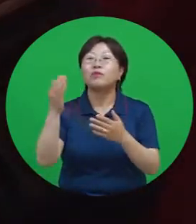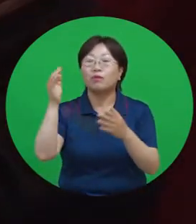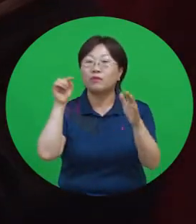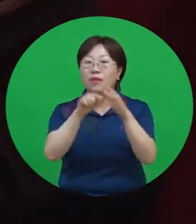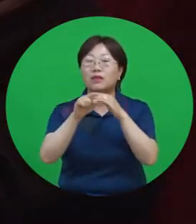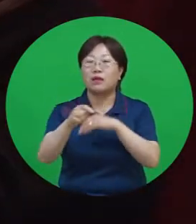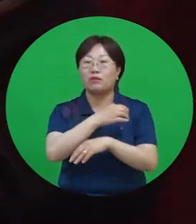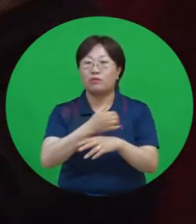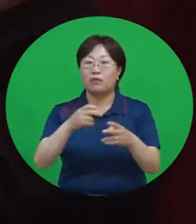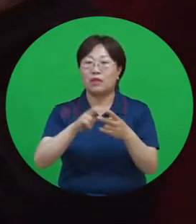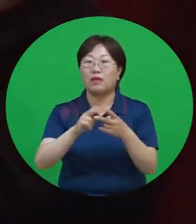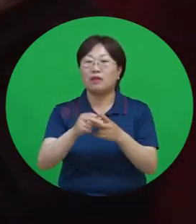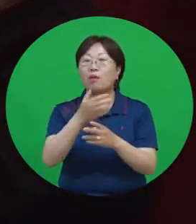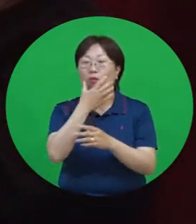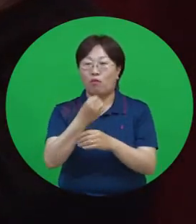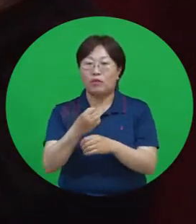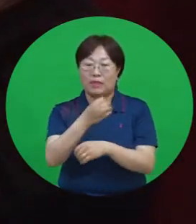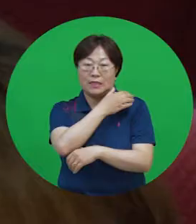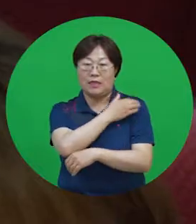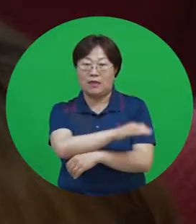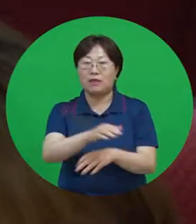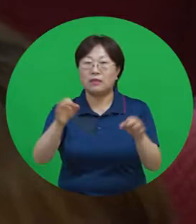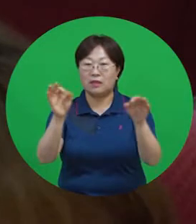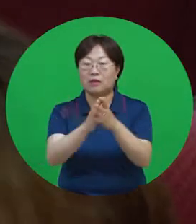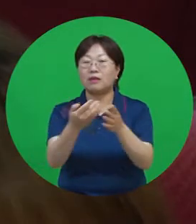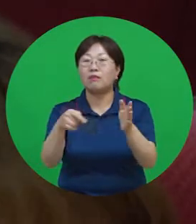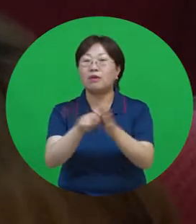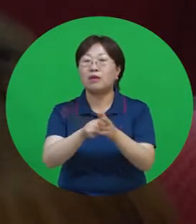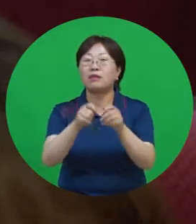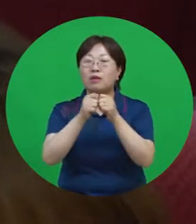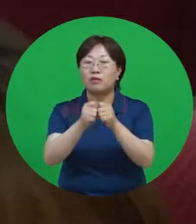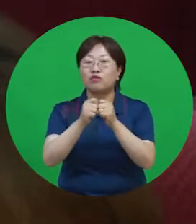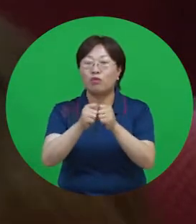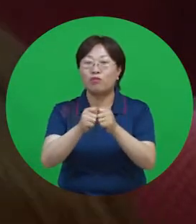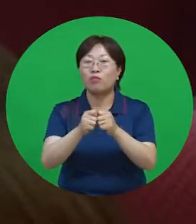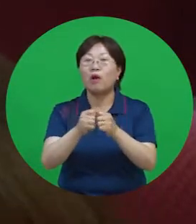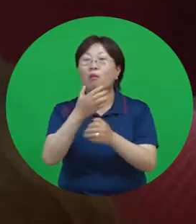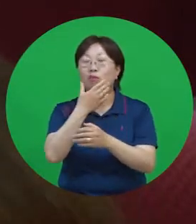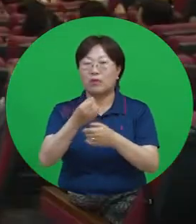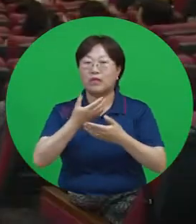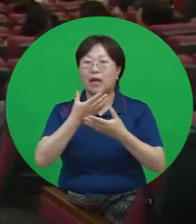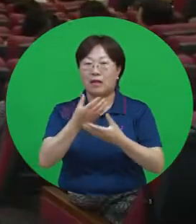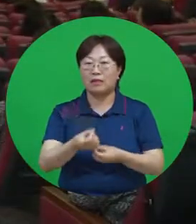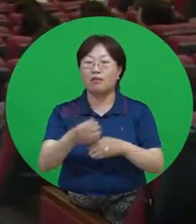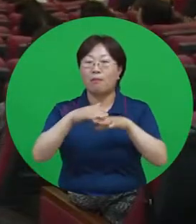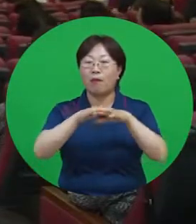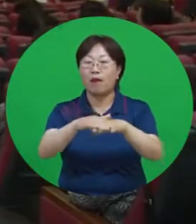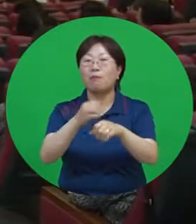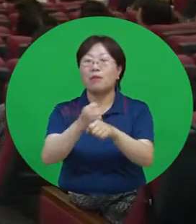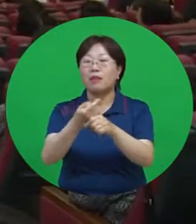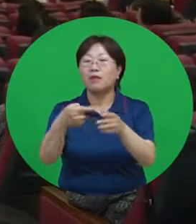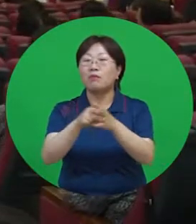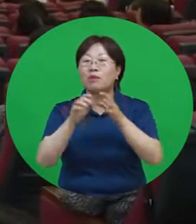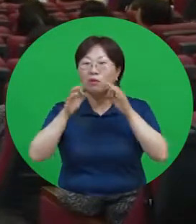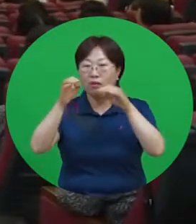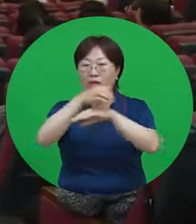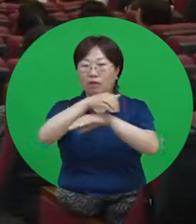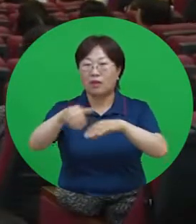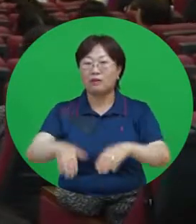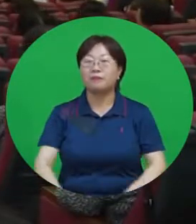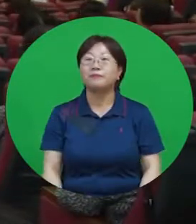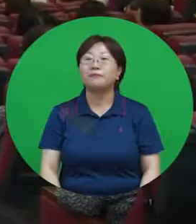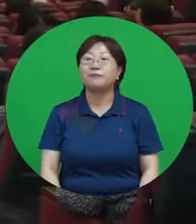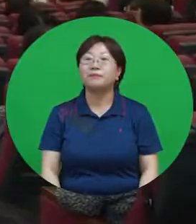앞으로도 찾아가는 동 주민센터는 복지사각지대에 놓인 소외 계층이 없도록 촘촘한 복지 안전망 조성을 위해 노력할